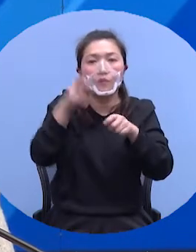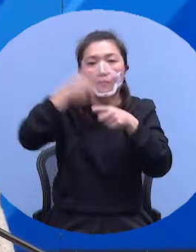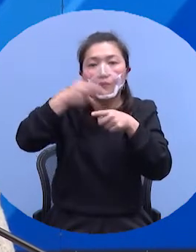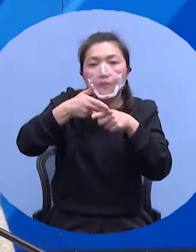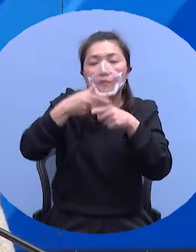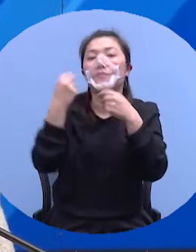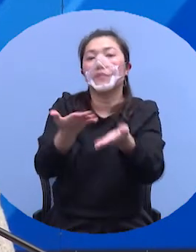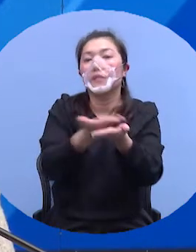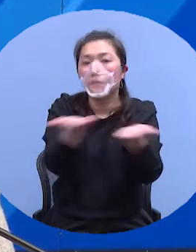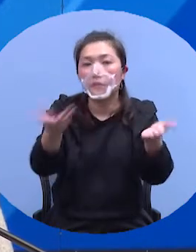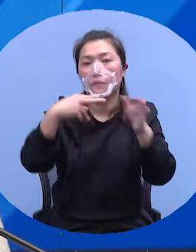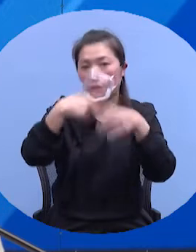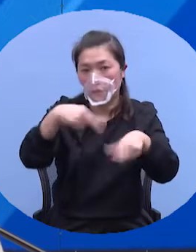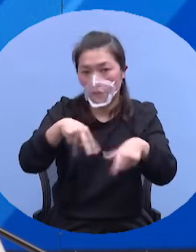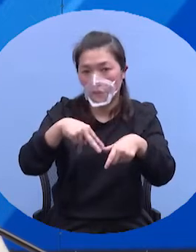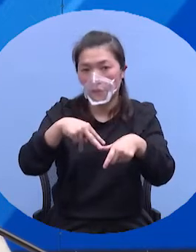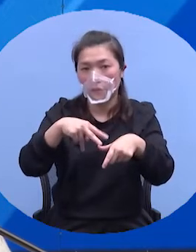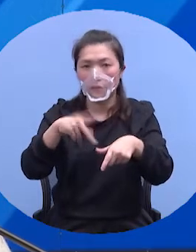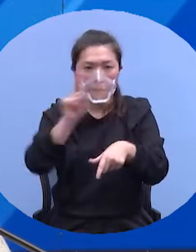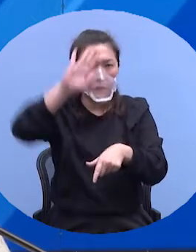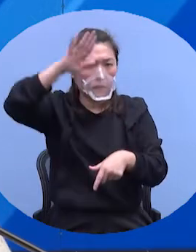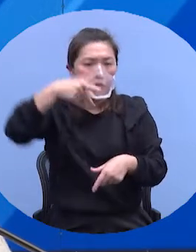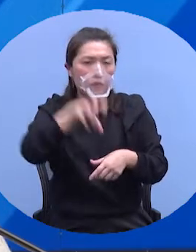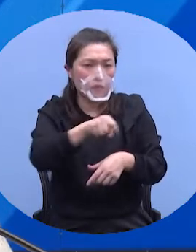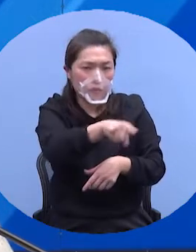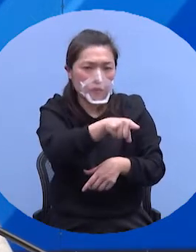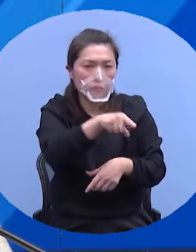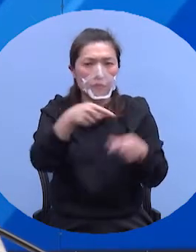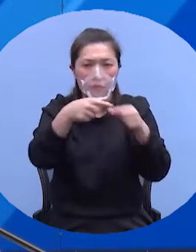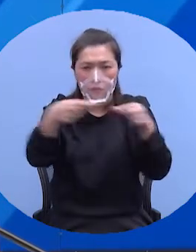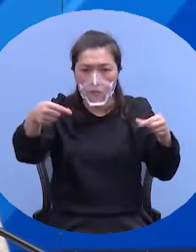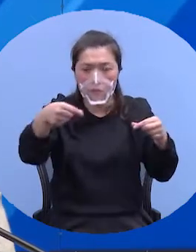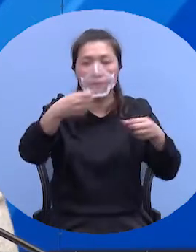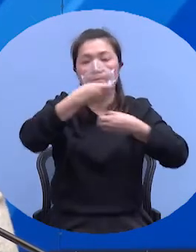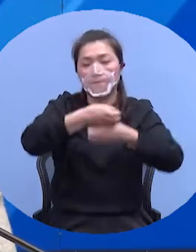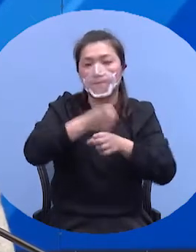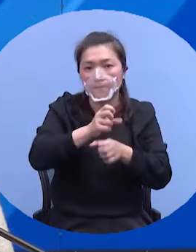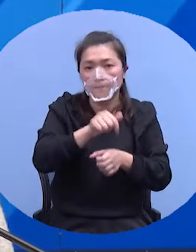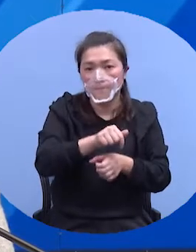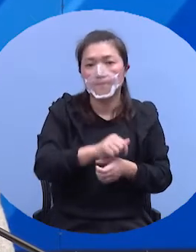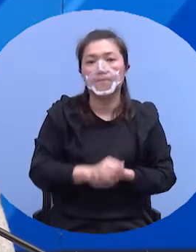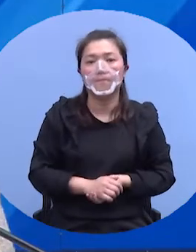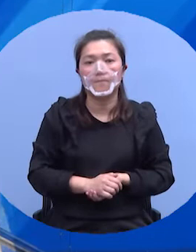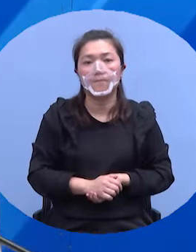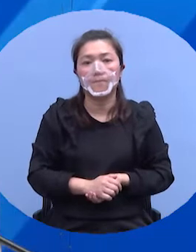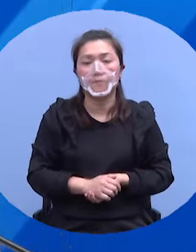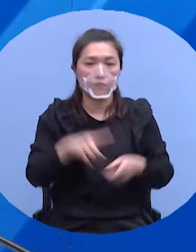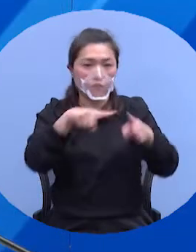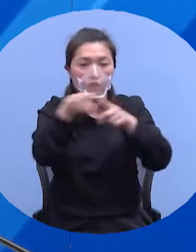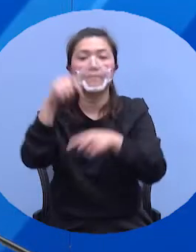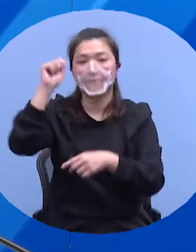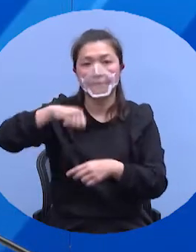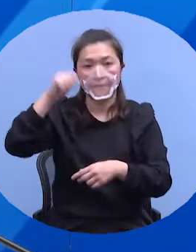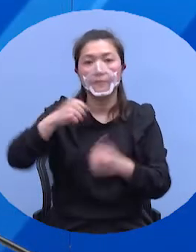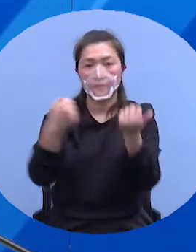楚介紹是應該怎樣去做這個快速抗原測試的，市民都是願意